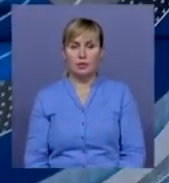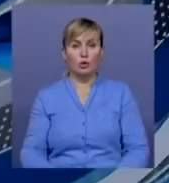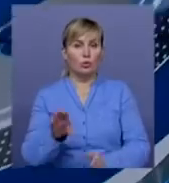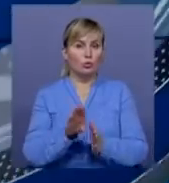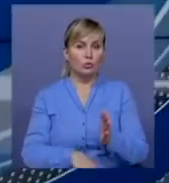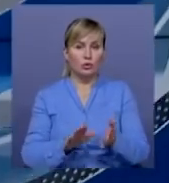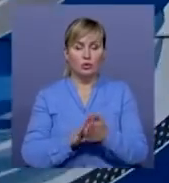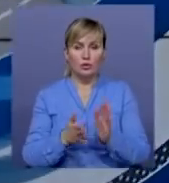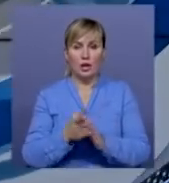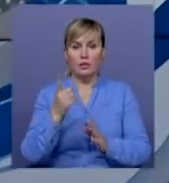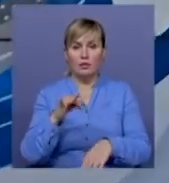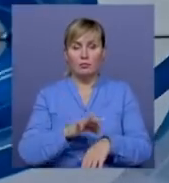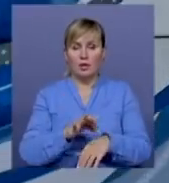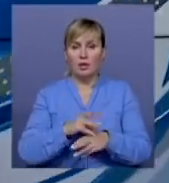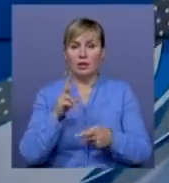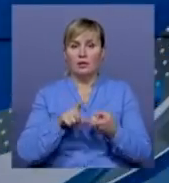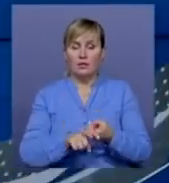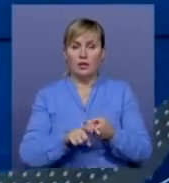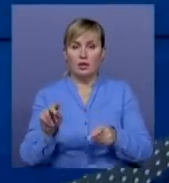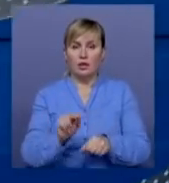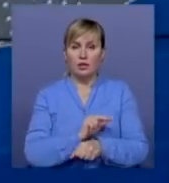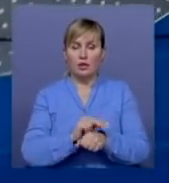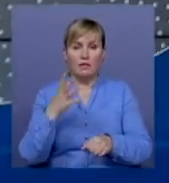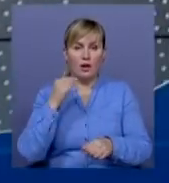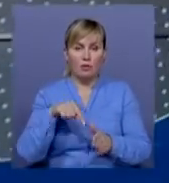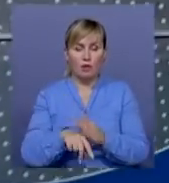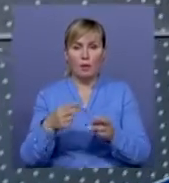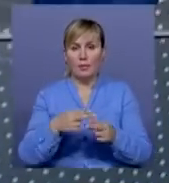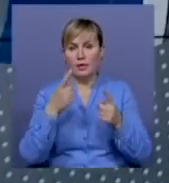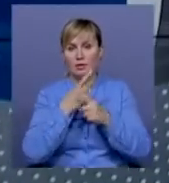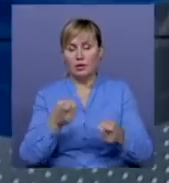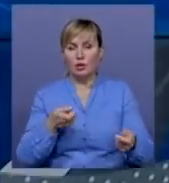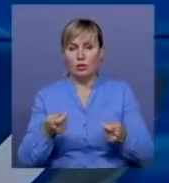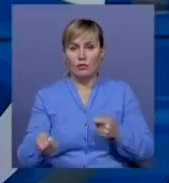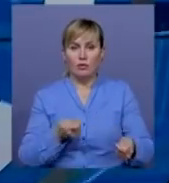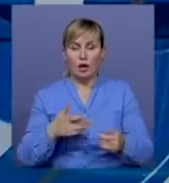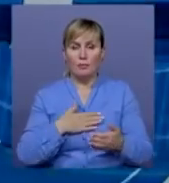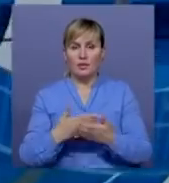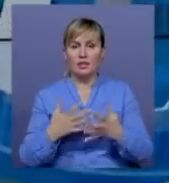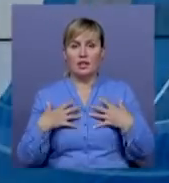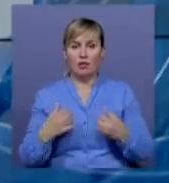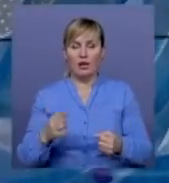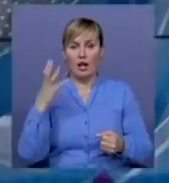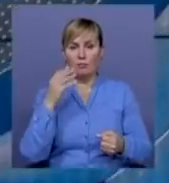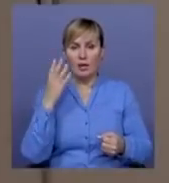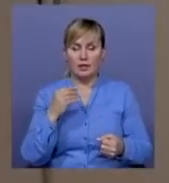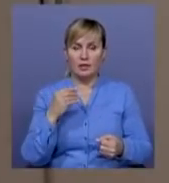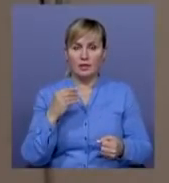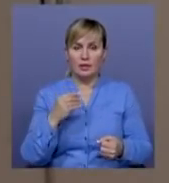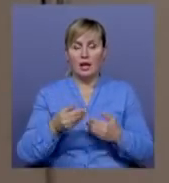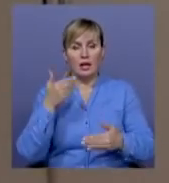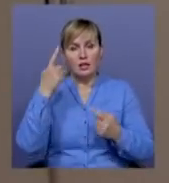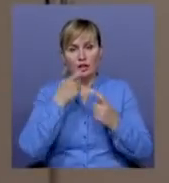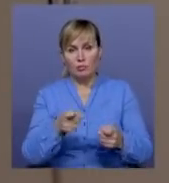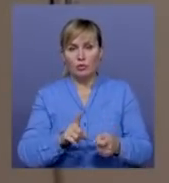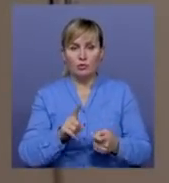Ухудшилось состояние одного из больных коронавирусом, лечащегося в Алматы. Об этом заявил руководитель управления общественного здоровья Алматы Тлеухан Абельдаев. Ранее